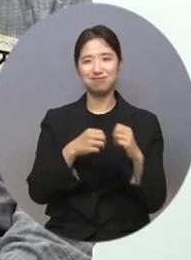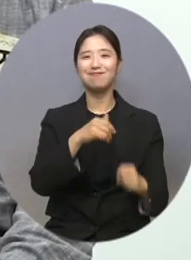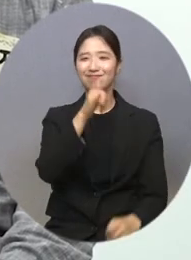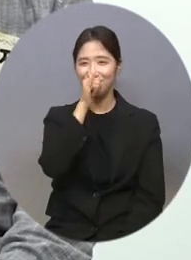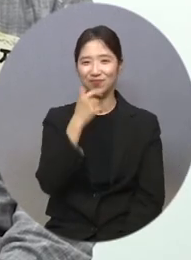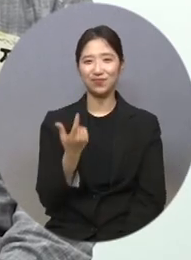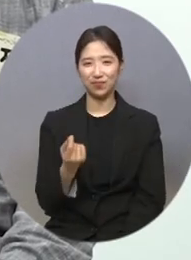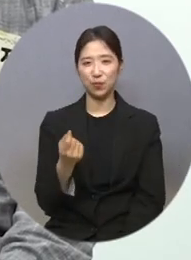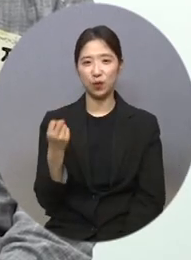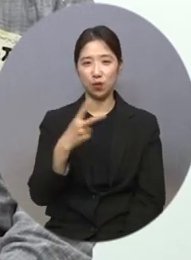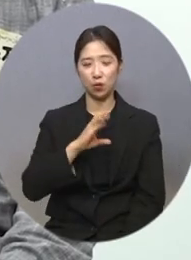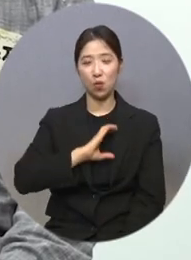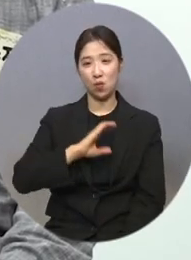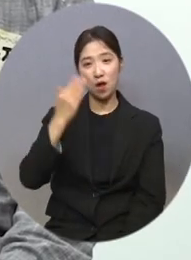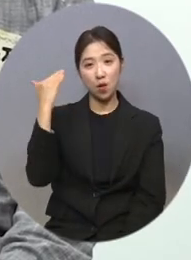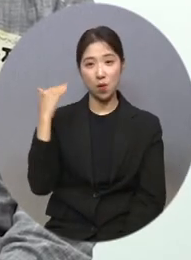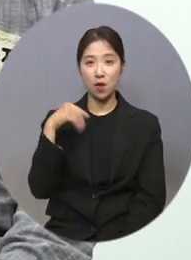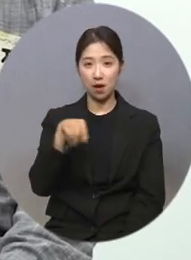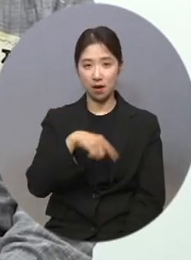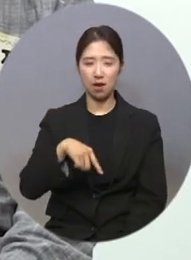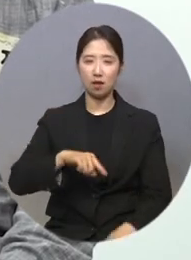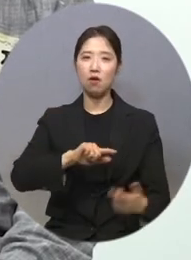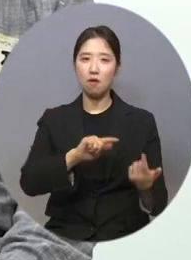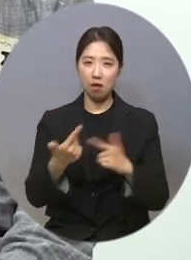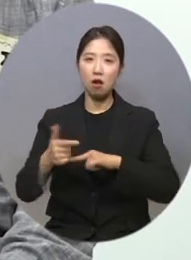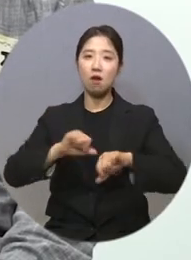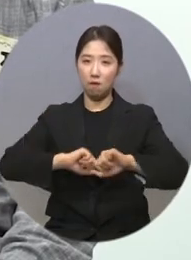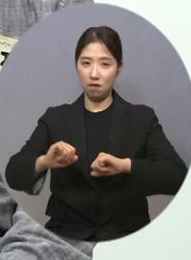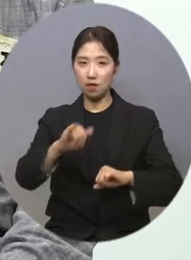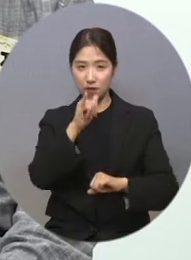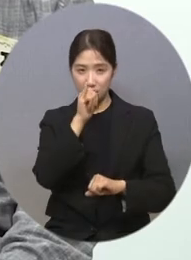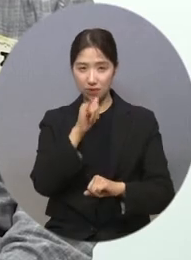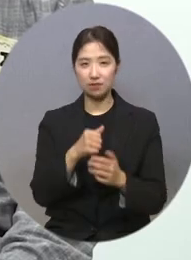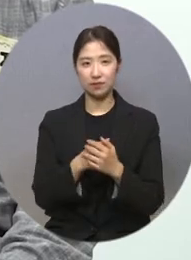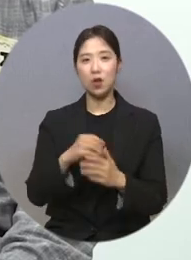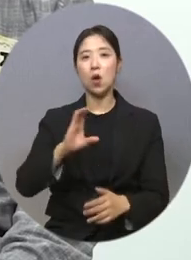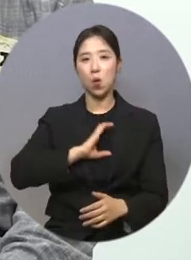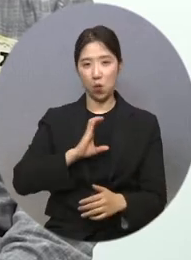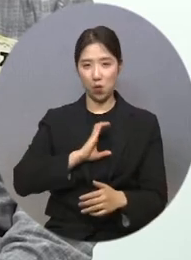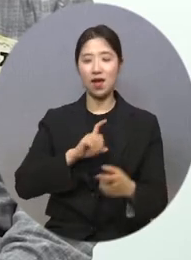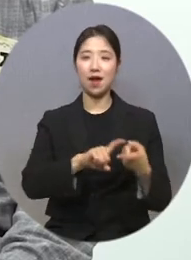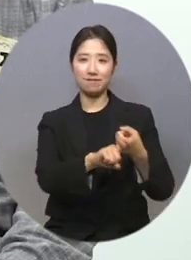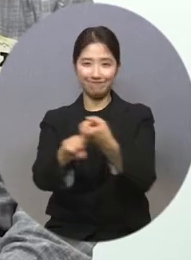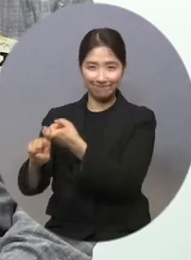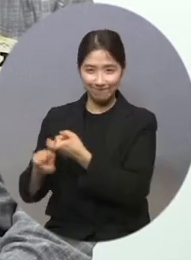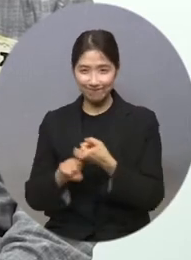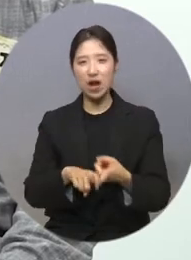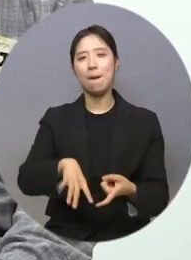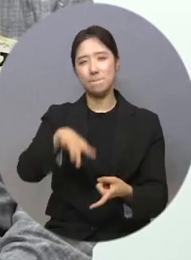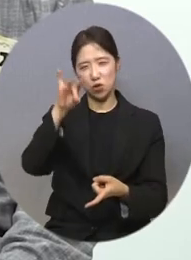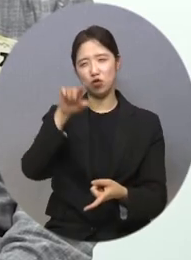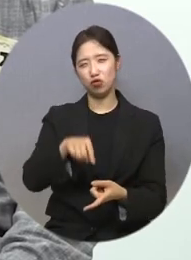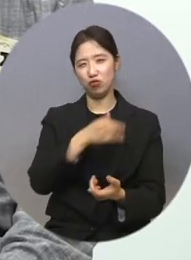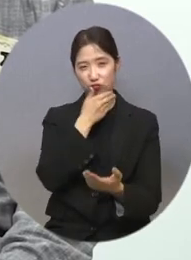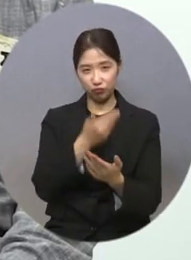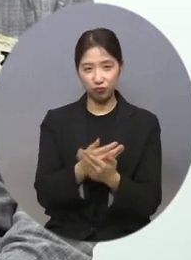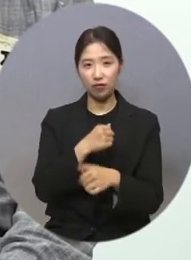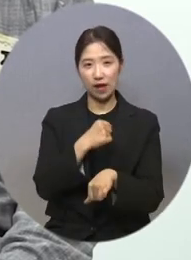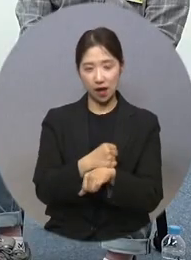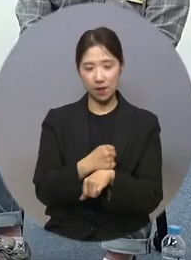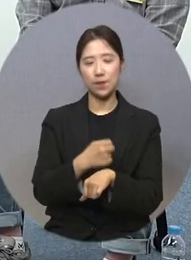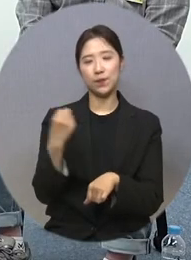같아요. 그리고 코다코리아에서는 여러 가지 활동들을 하는데 뭐 코다들의 네트워크를 일단 먼저 하고